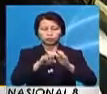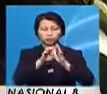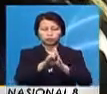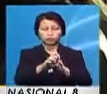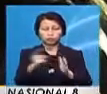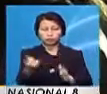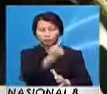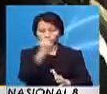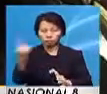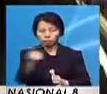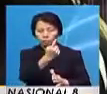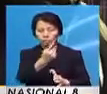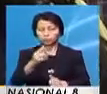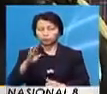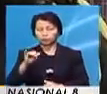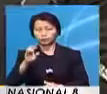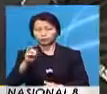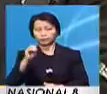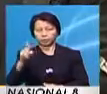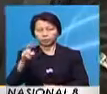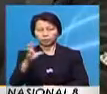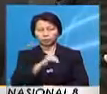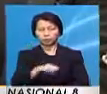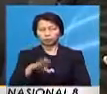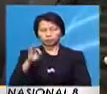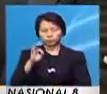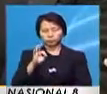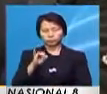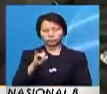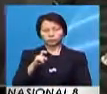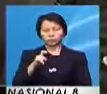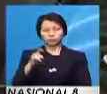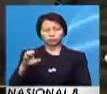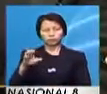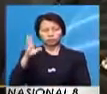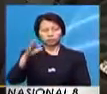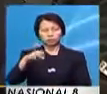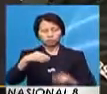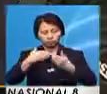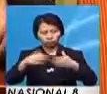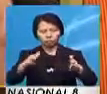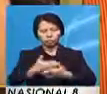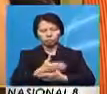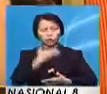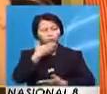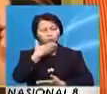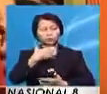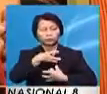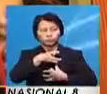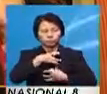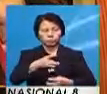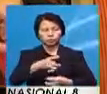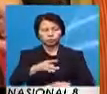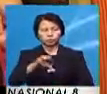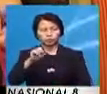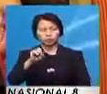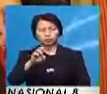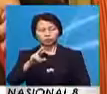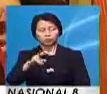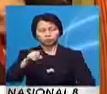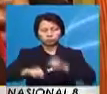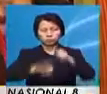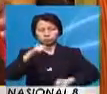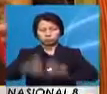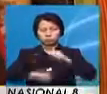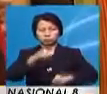kriterium, kategori BMX dan fiksi. JCM akan dibuka kepada anak muda yang berminat. Siri jelajah